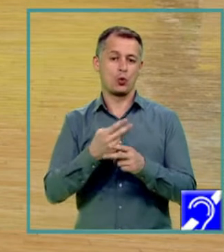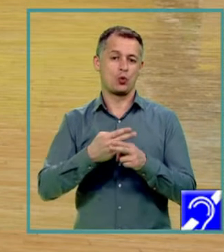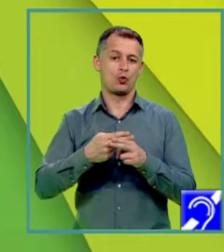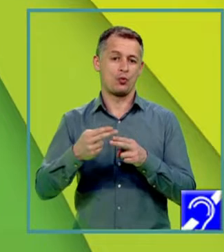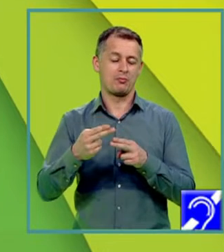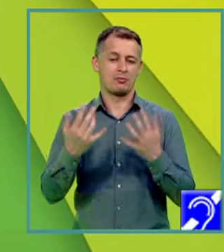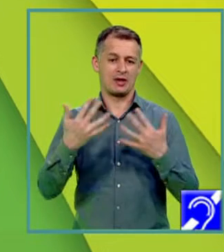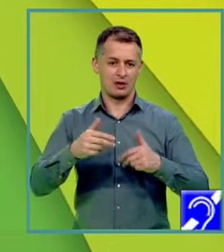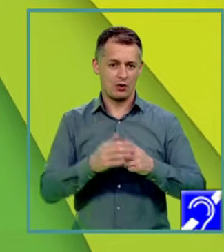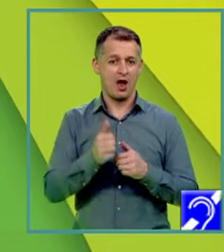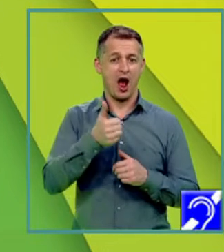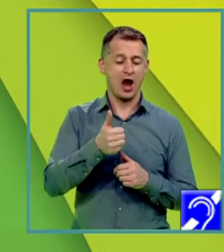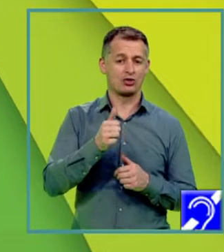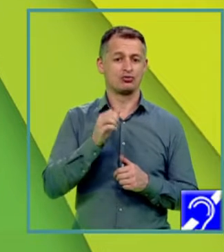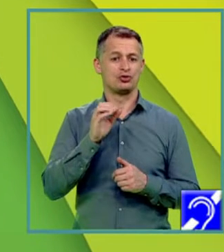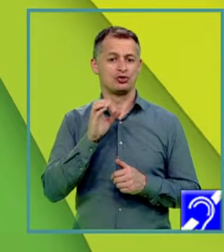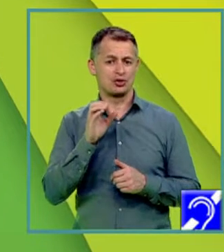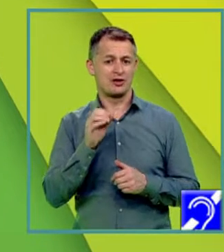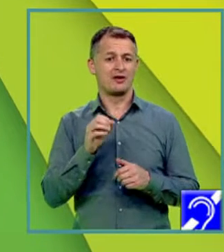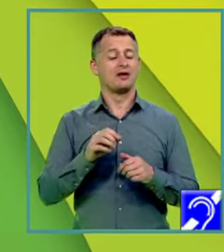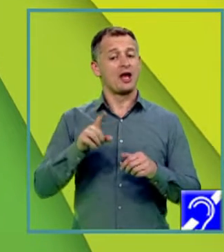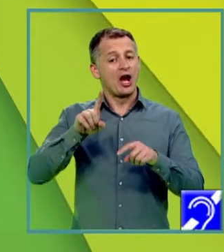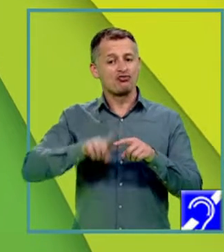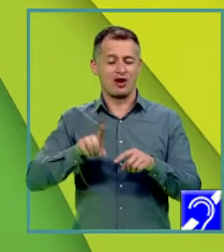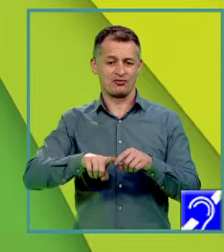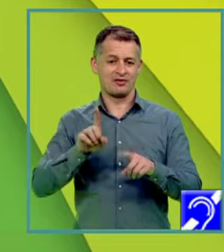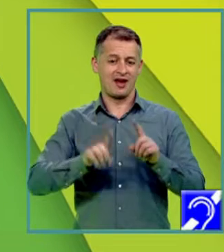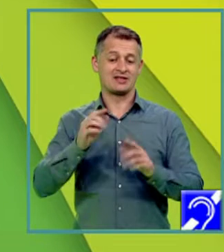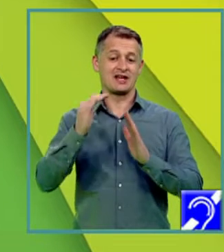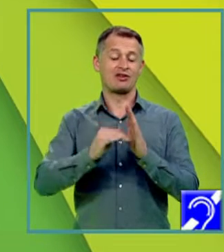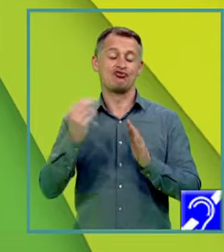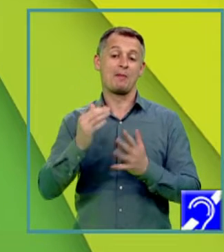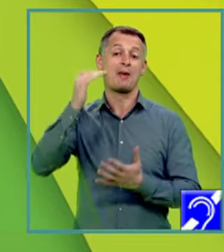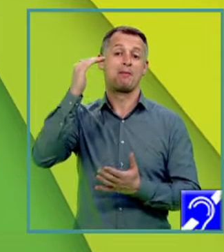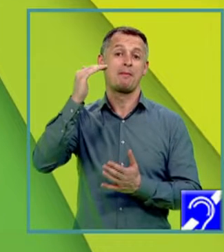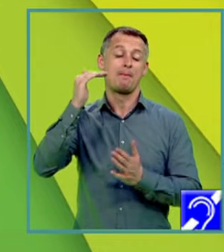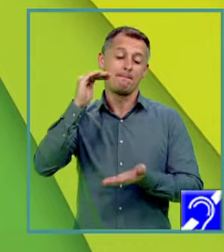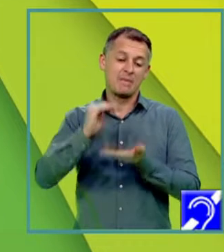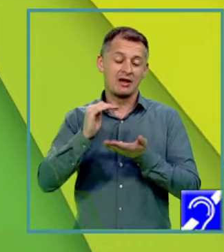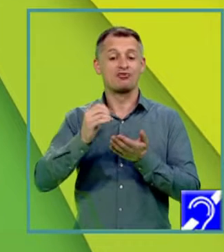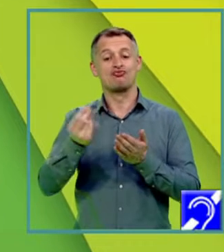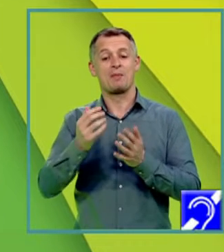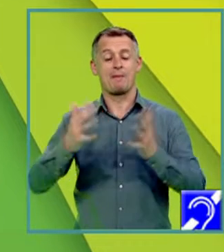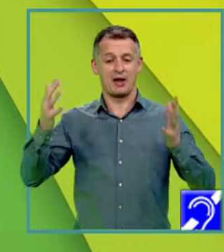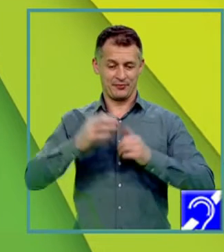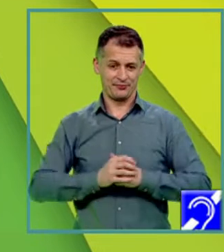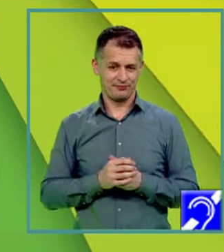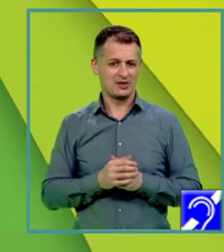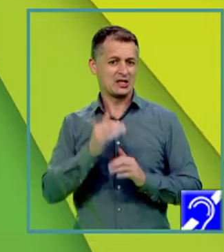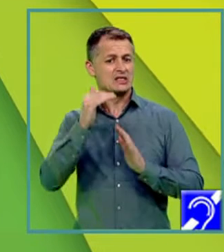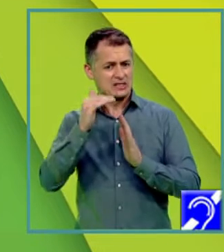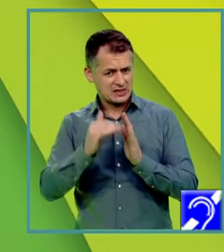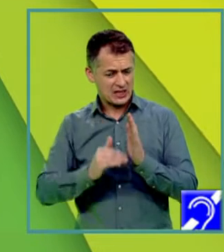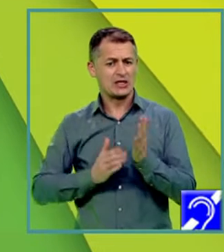același Dacă se scade numărul mai mic din cel mai mare presupunând Astfel că a este numărul mai mare și scăzând în mod